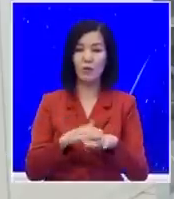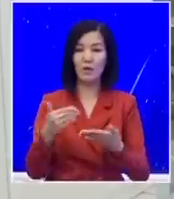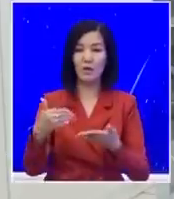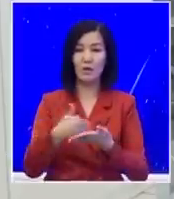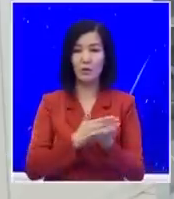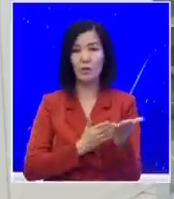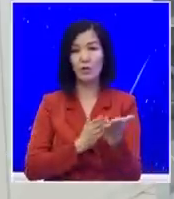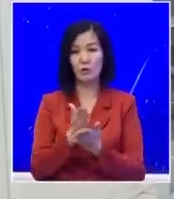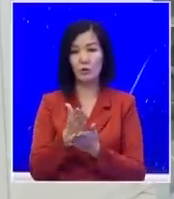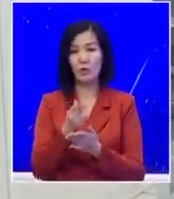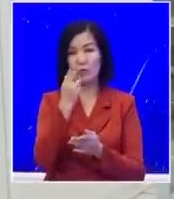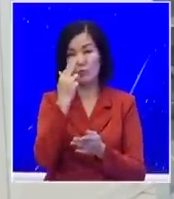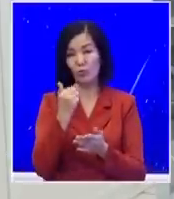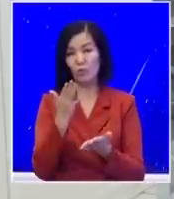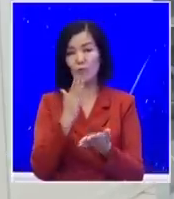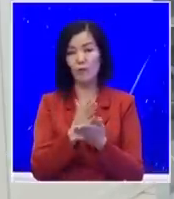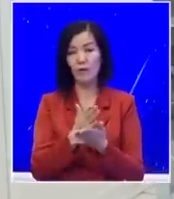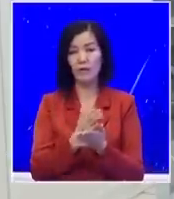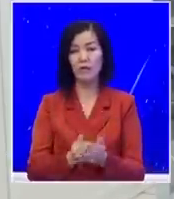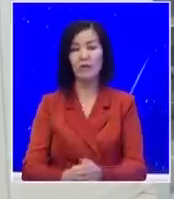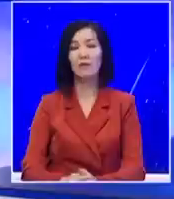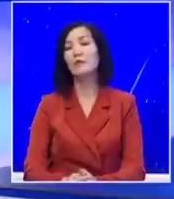қызмет алуға енді жиі келіп тұрамыз осындай жерлерге.